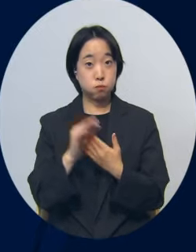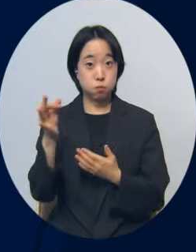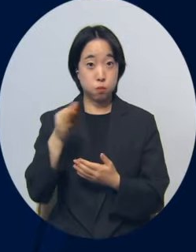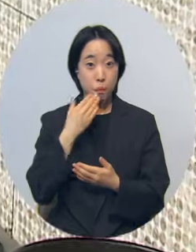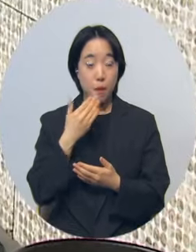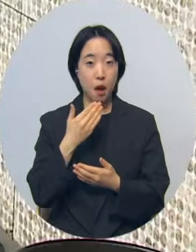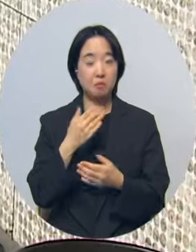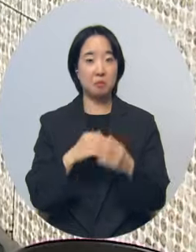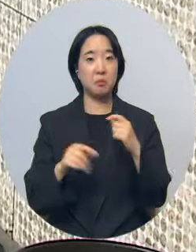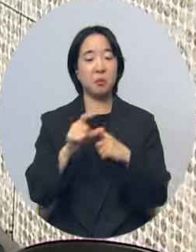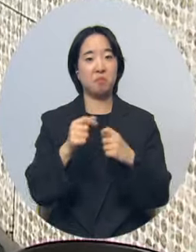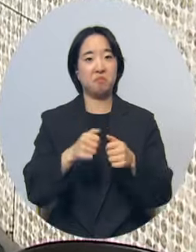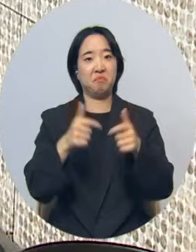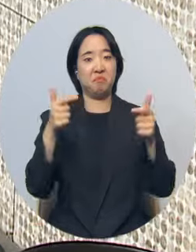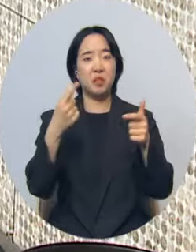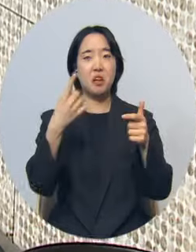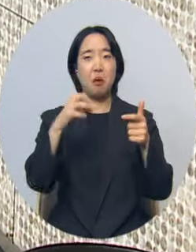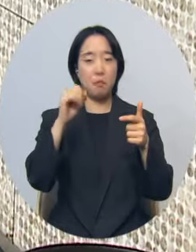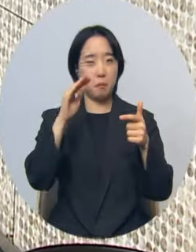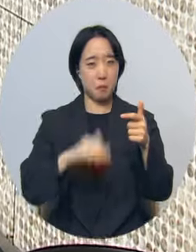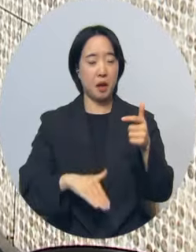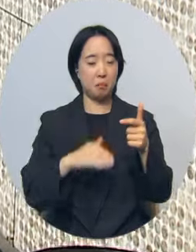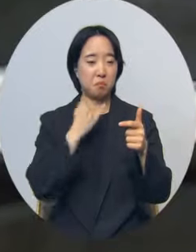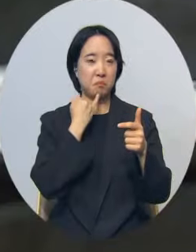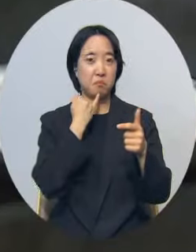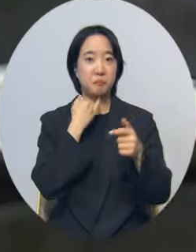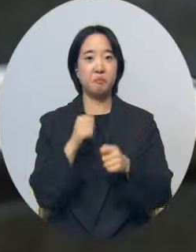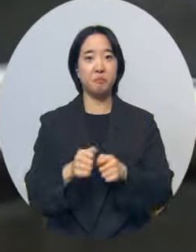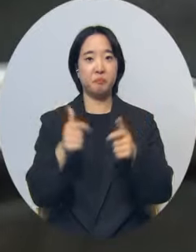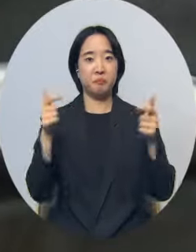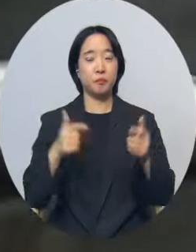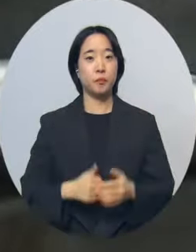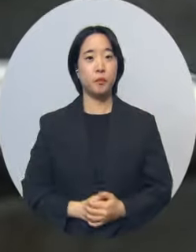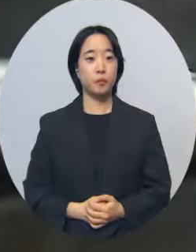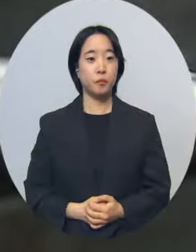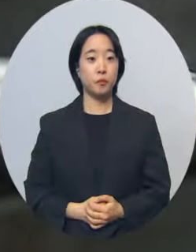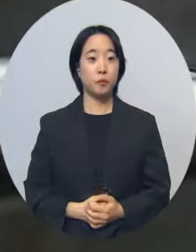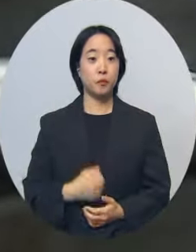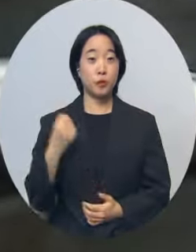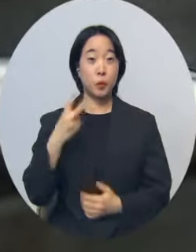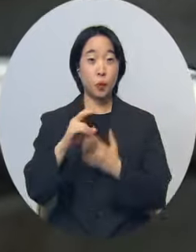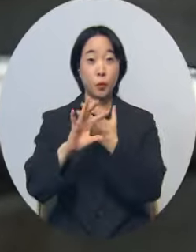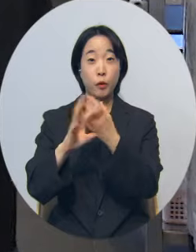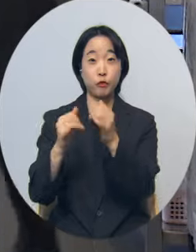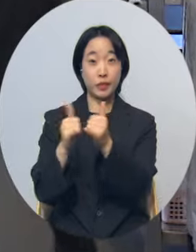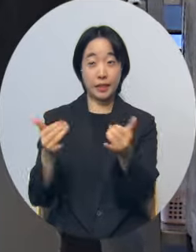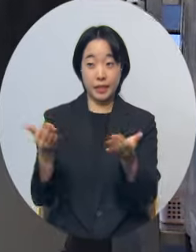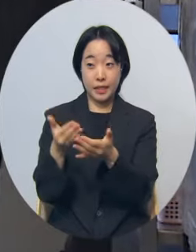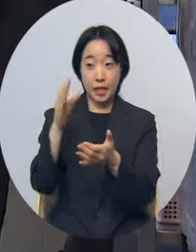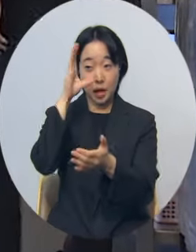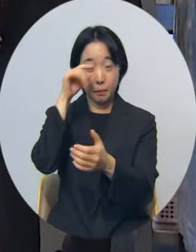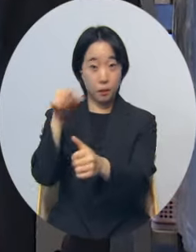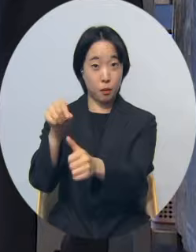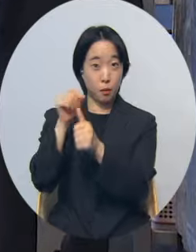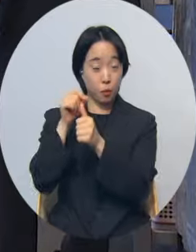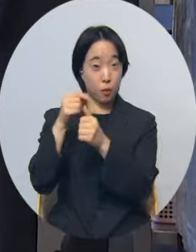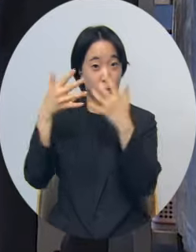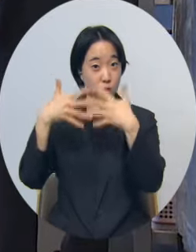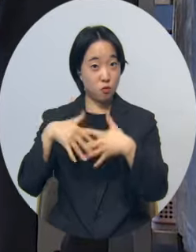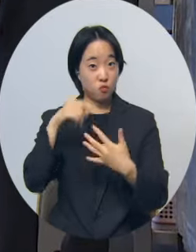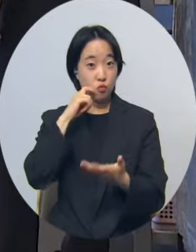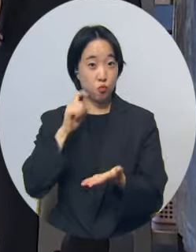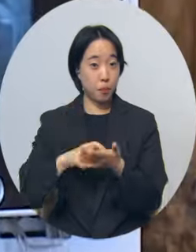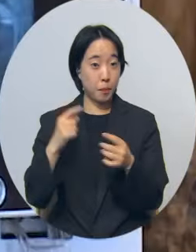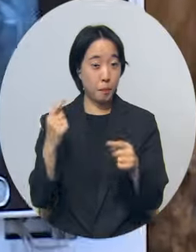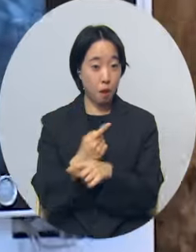늘었습니다. 또 추석 전까지 음식점업 외국인 고용 허가 기준을 완화하고 허가 절차를 신속히 진행하기로 했습니다.